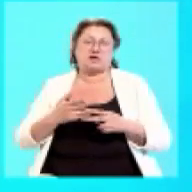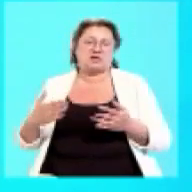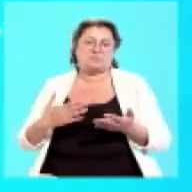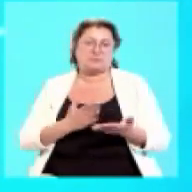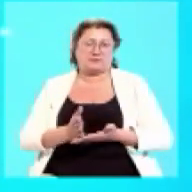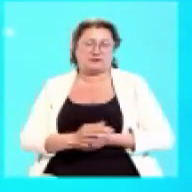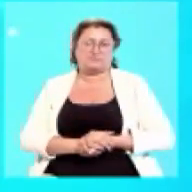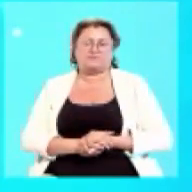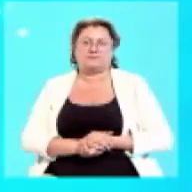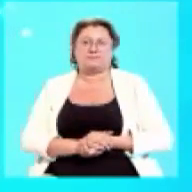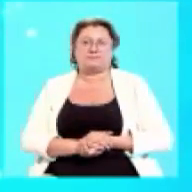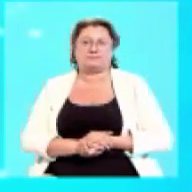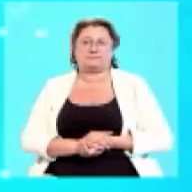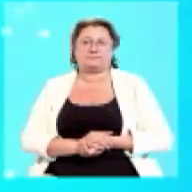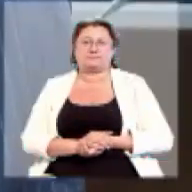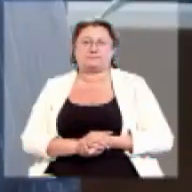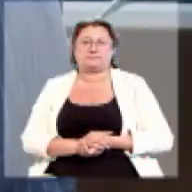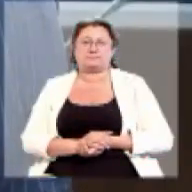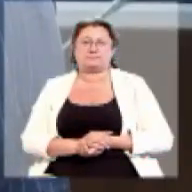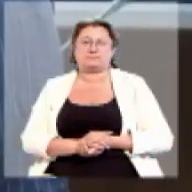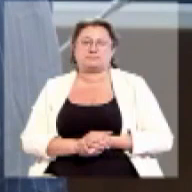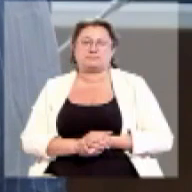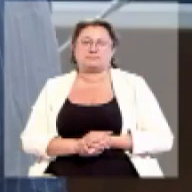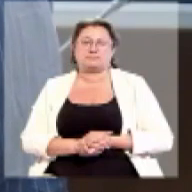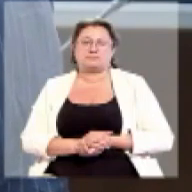үздіктерге төсбелгі табыс етілді.